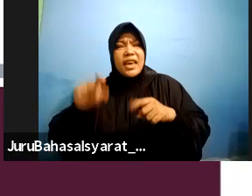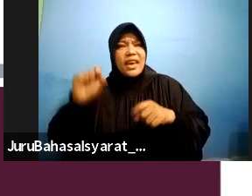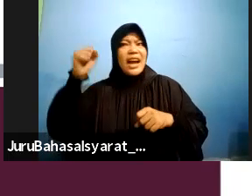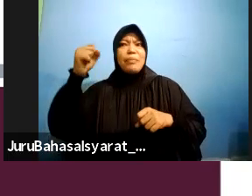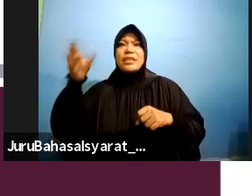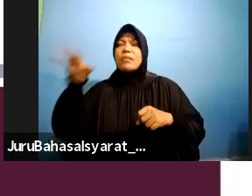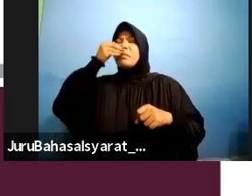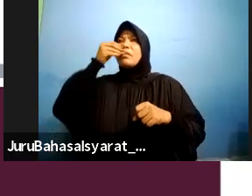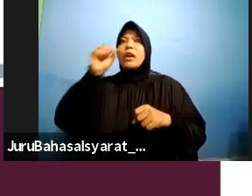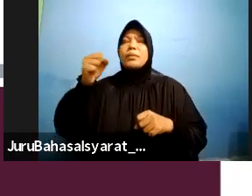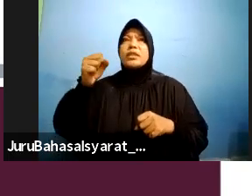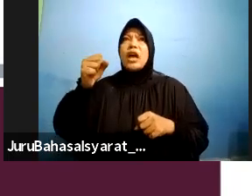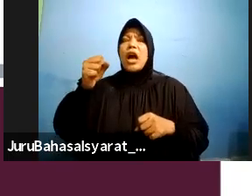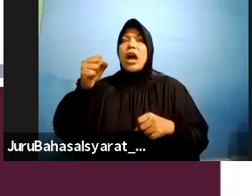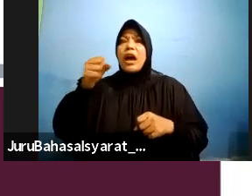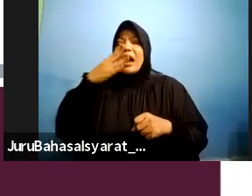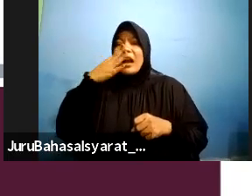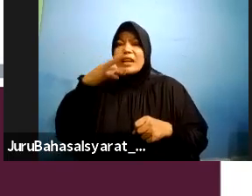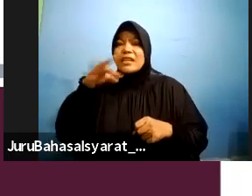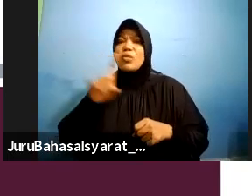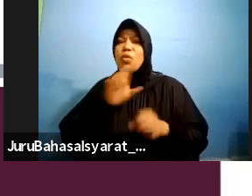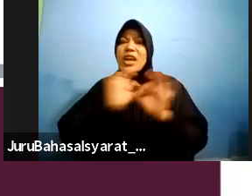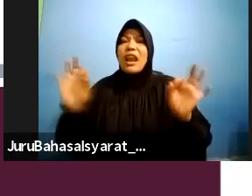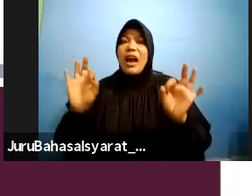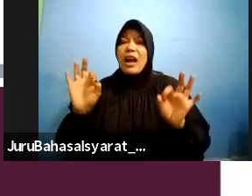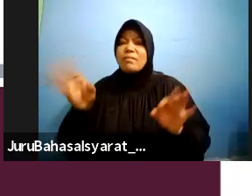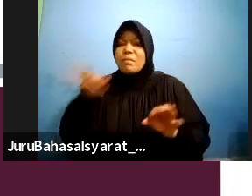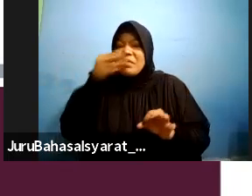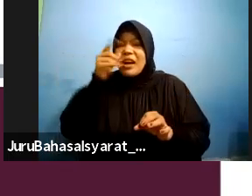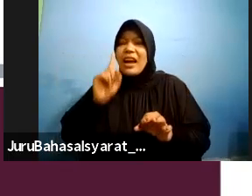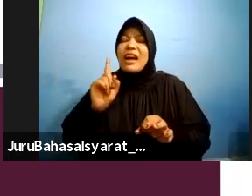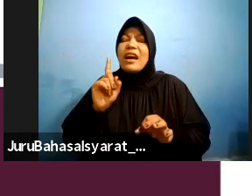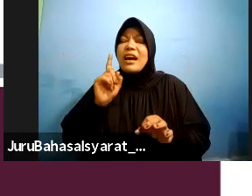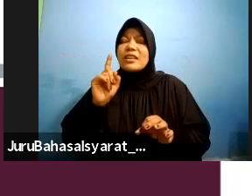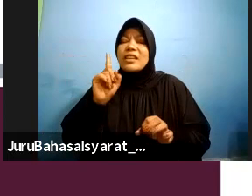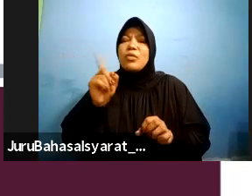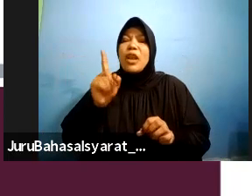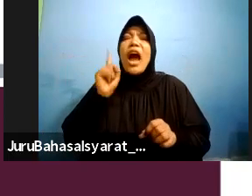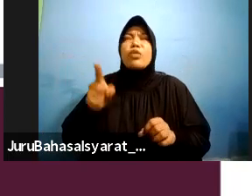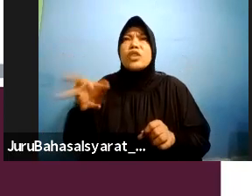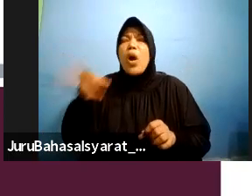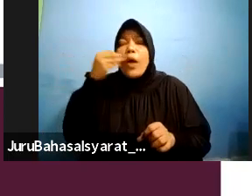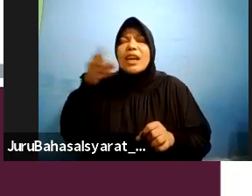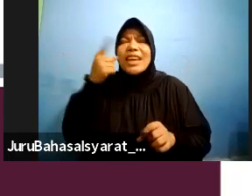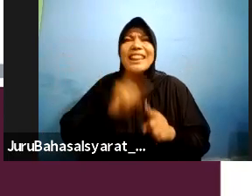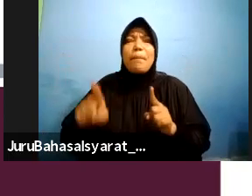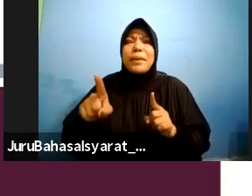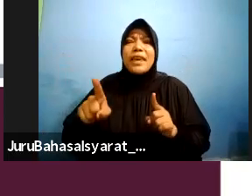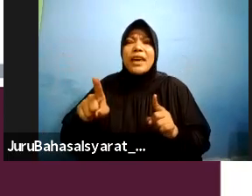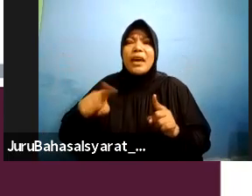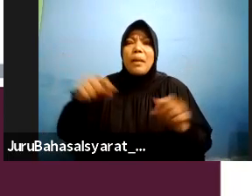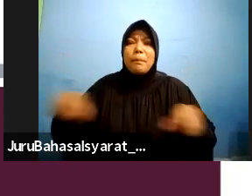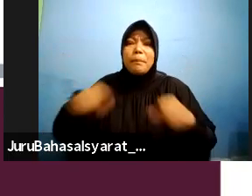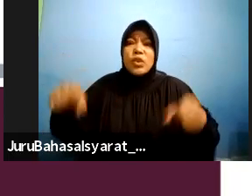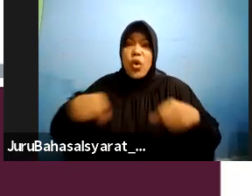ya? Kok saya tidak bisa sih menciumnya harusnya wangi atau bau gitu si ikan asin digoreng ini? Nah itu